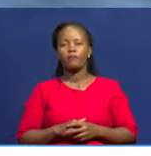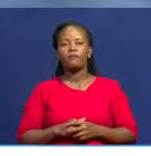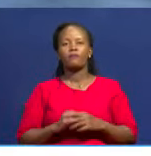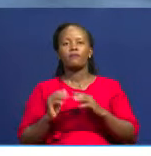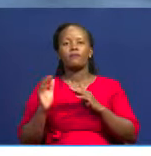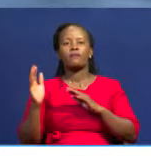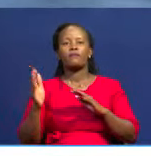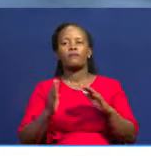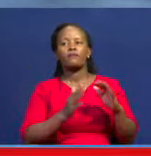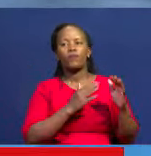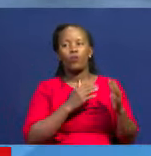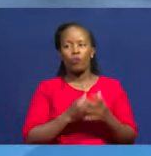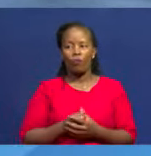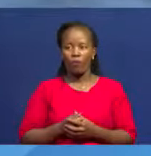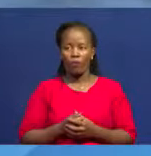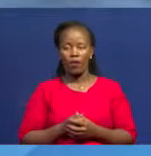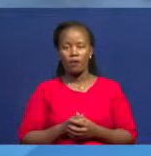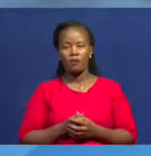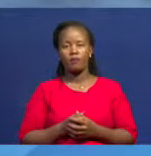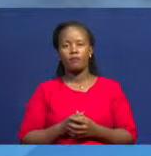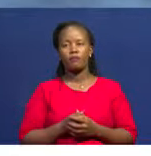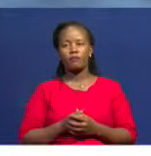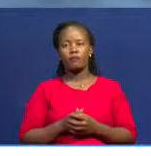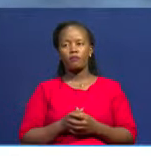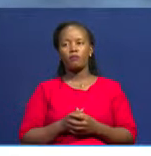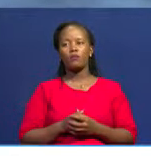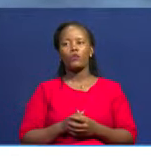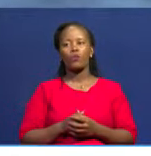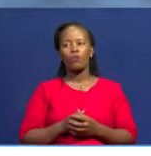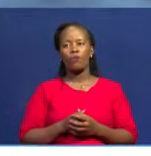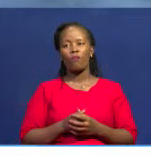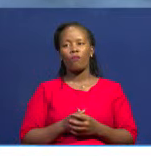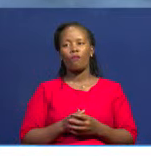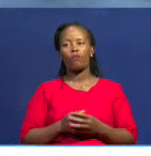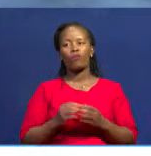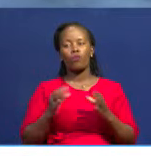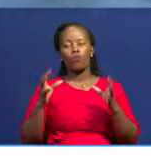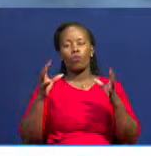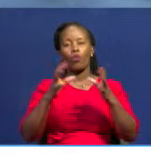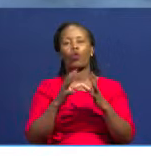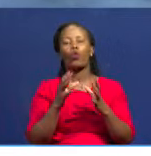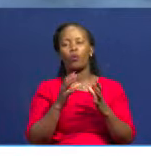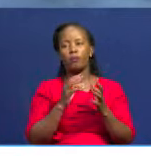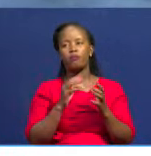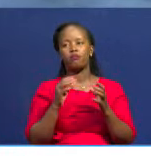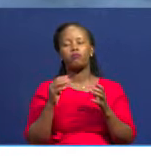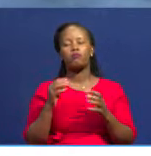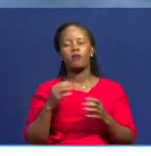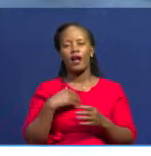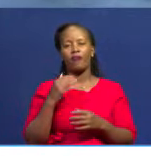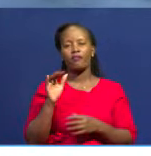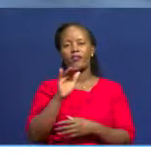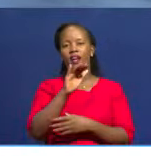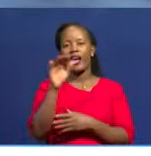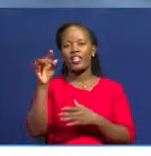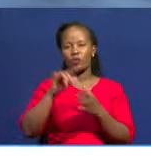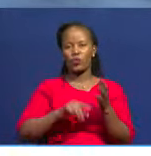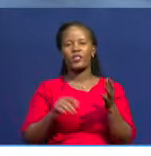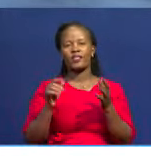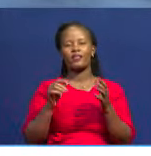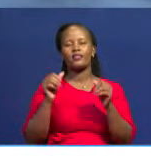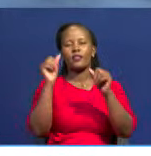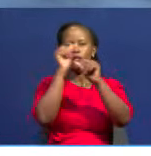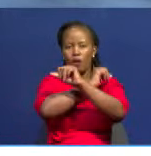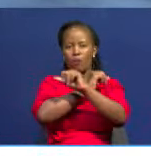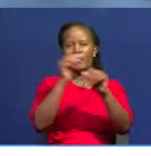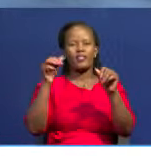Baraza la kitaifa la wazee nchini limetoa wito kwa Rais William Ruto kuwachukulia hatua maafisa wafisadi katika serikali yake ili